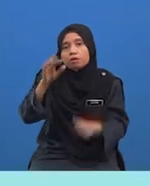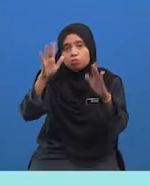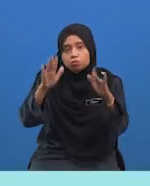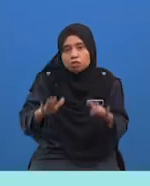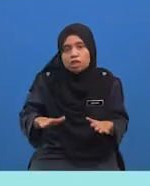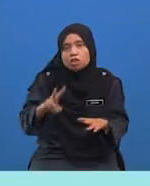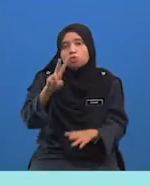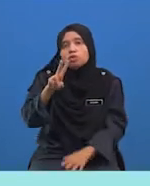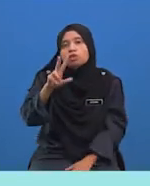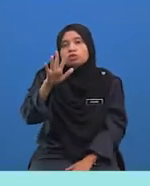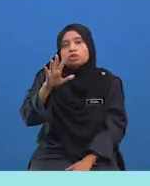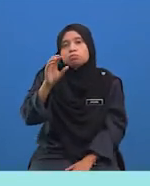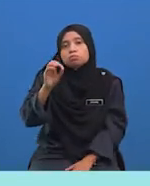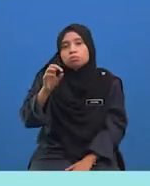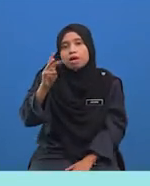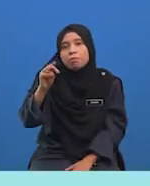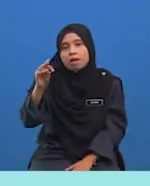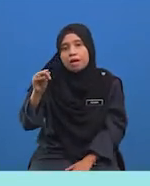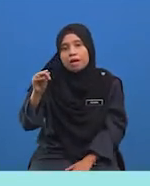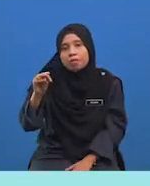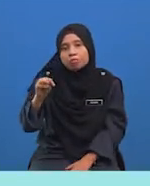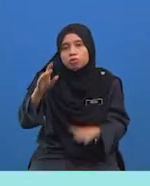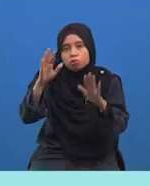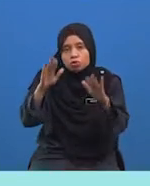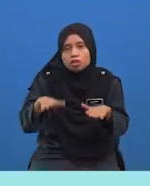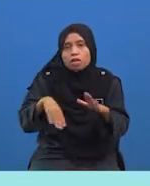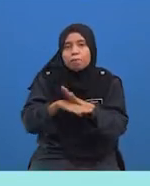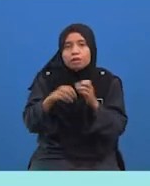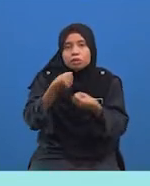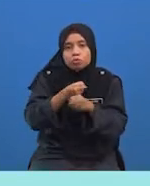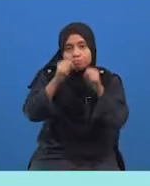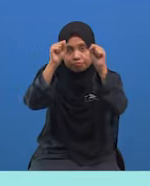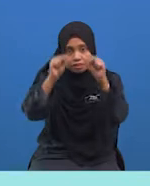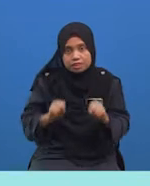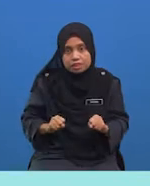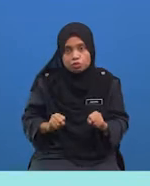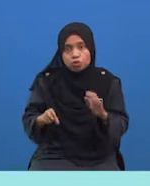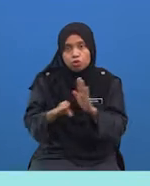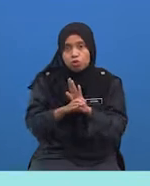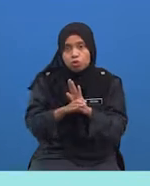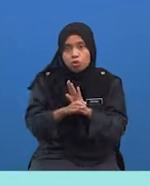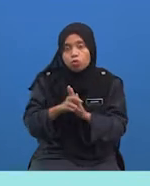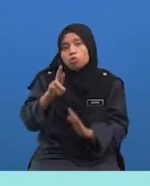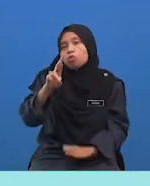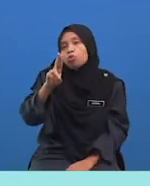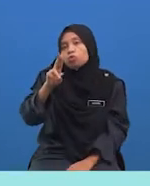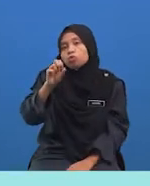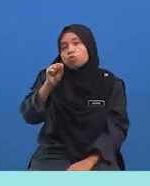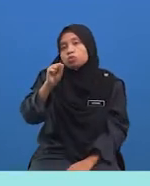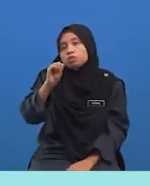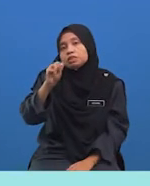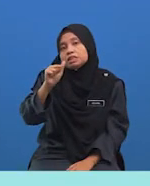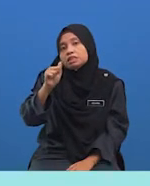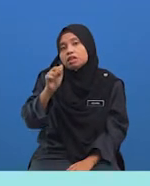hujan tahunan 250 mm. Kelepasan turun dalam bentuk salji. Negara yang terlibat ialah Rusia